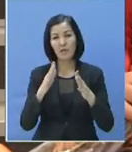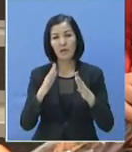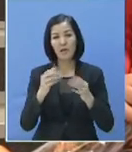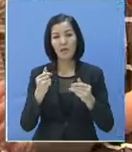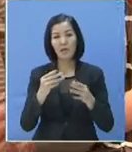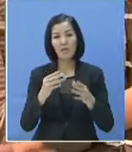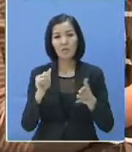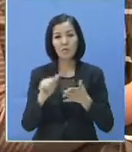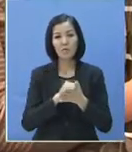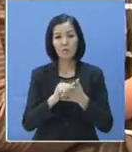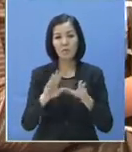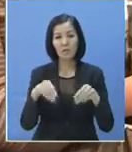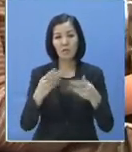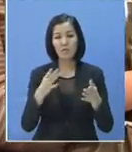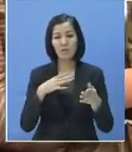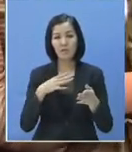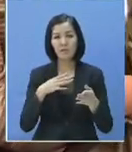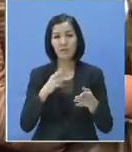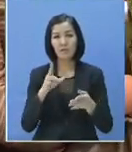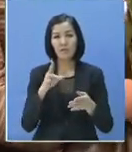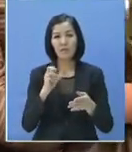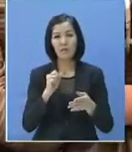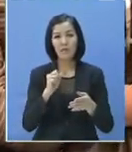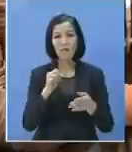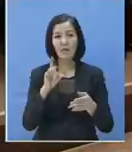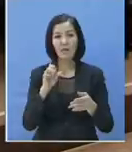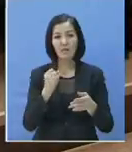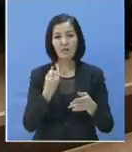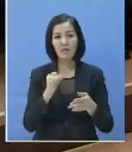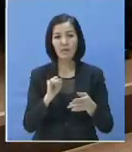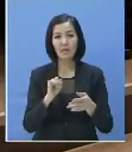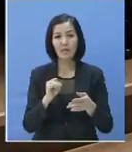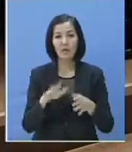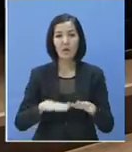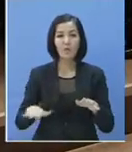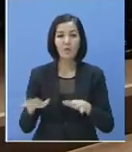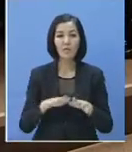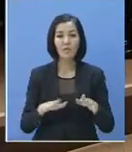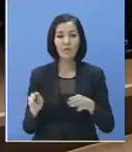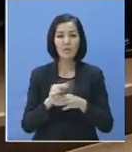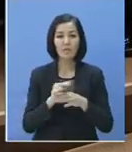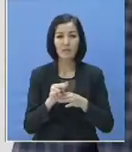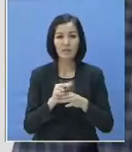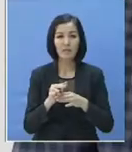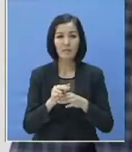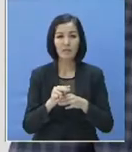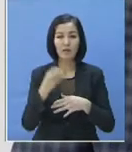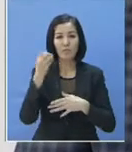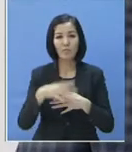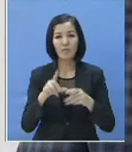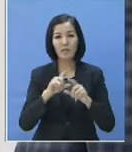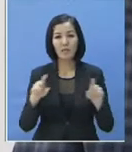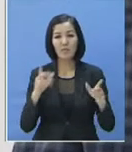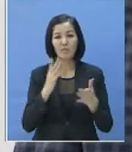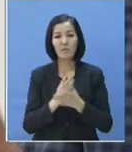ақшалай сертификат табысталды. Қатарында Қарасай ауданындағы мүгедектерді иппотерапия мен оңалту орталығы да бар. Өзімізде